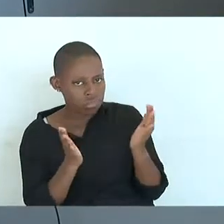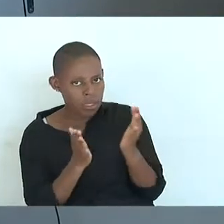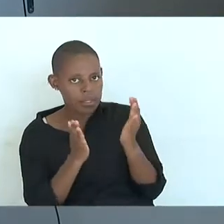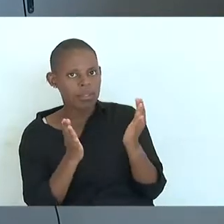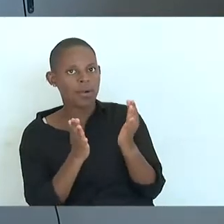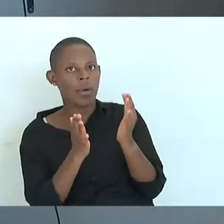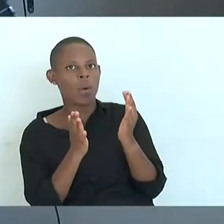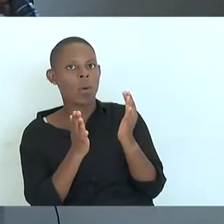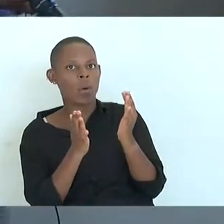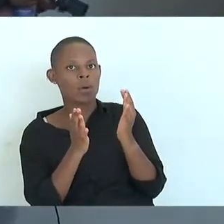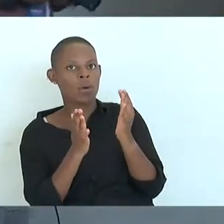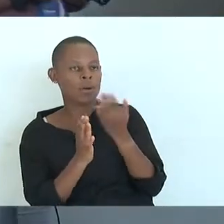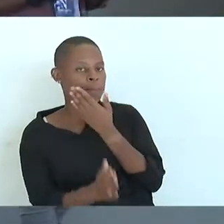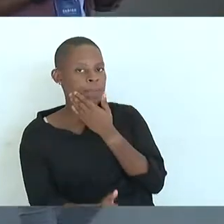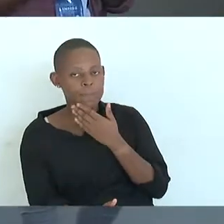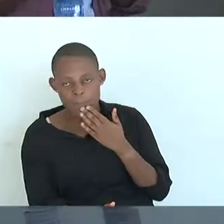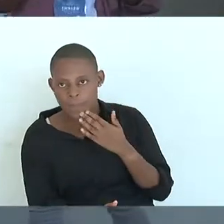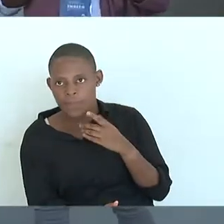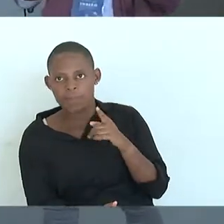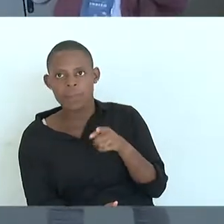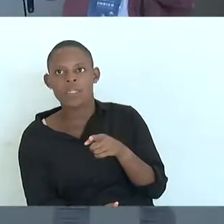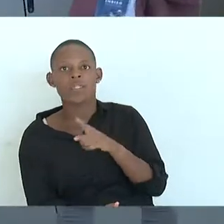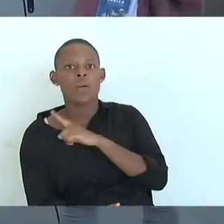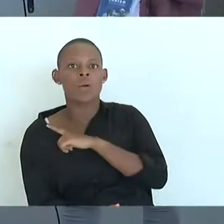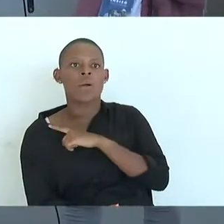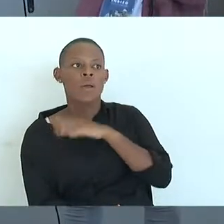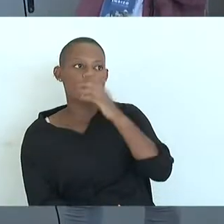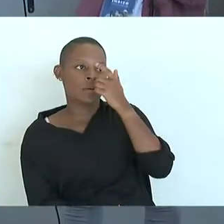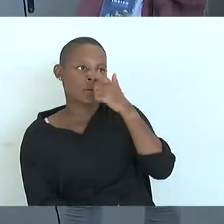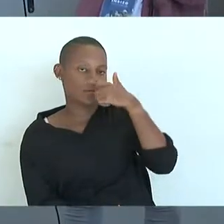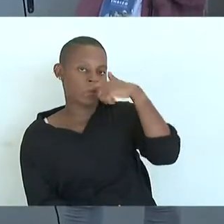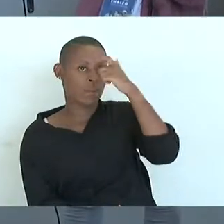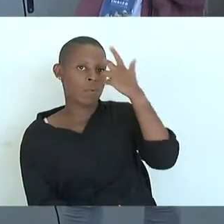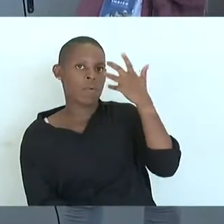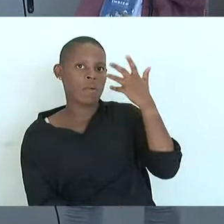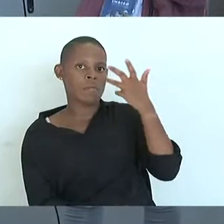uyindlu yasekunene ebukhosini bamadlamini.